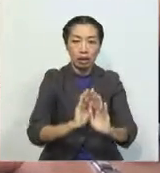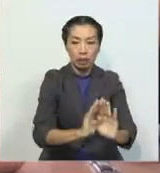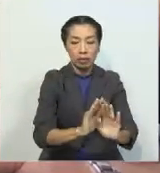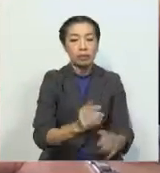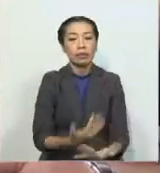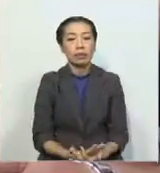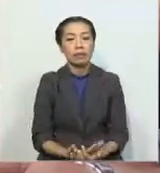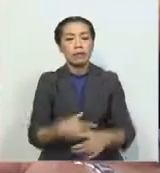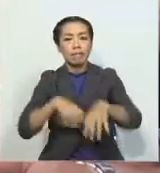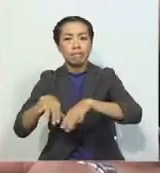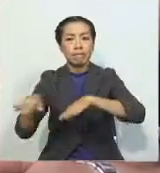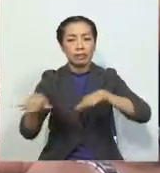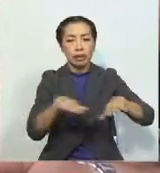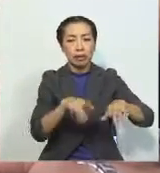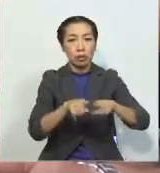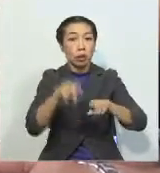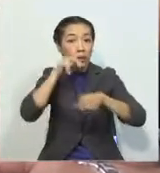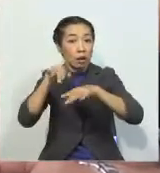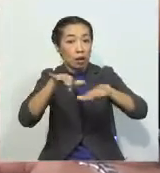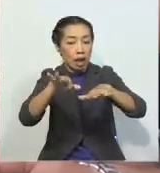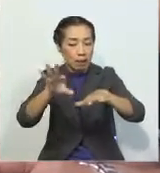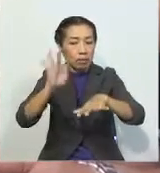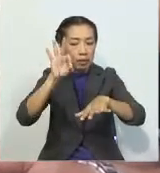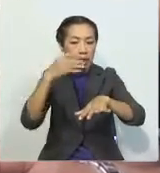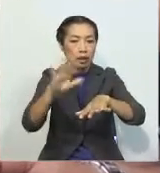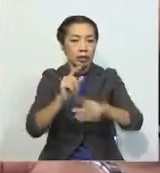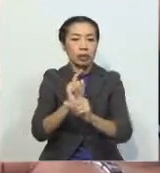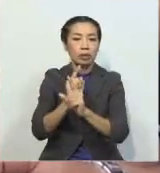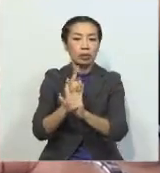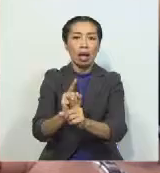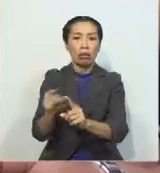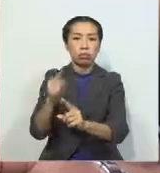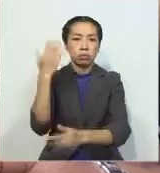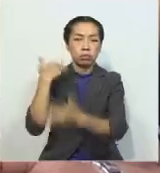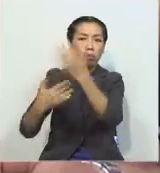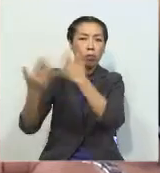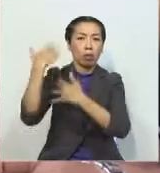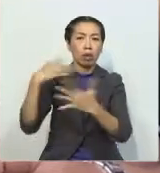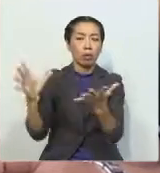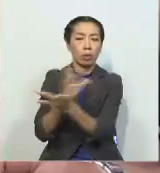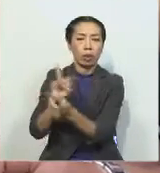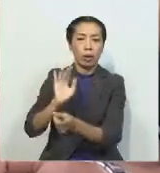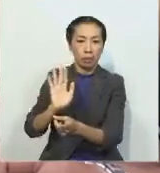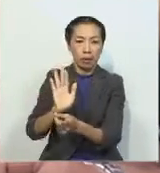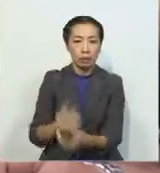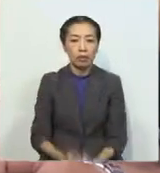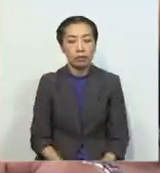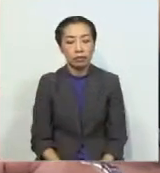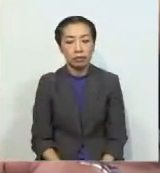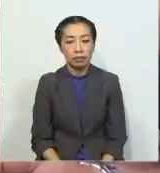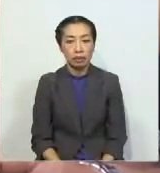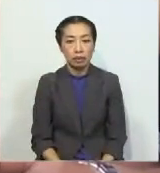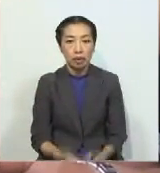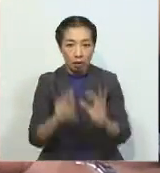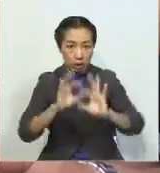ของแหล่งน้ำนะครับซึ่งเป็นไปตามโบราณราชประเพณีแล้วก็ตาม